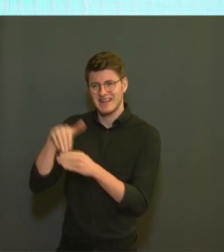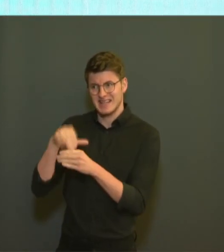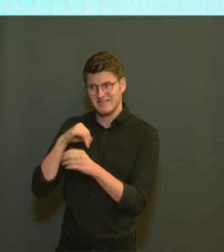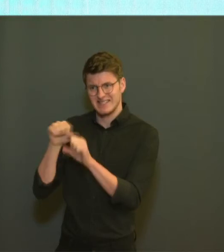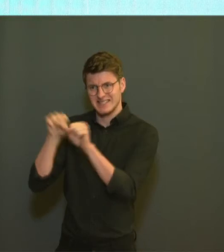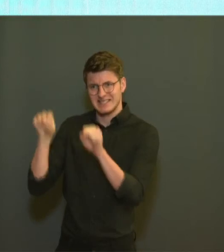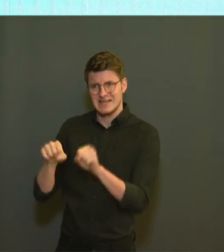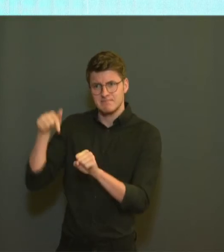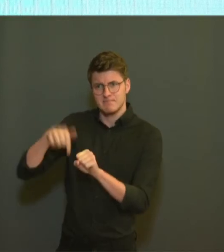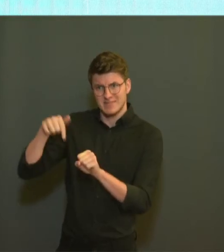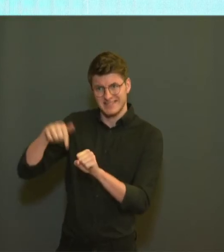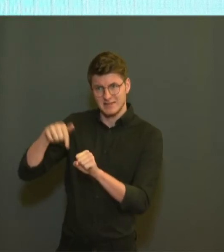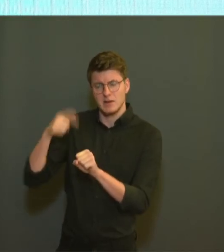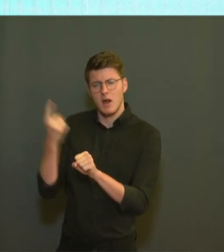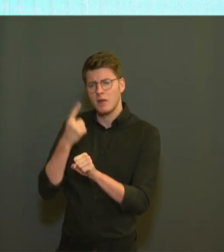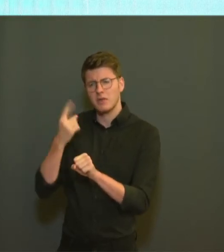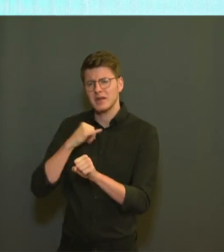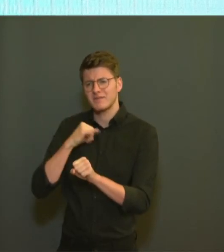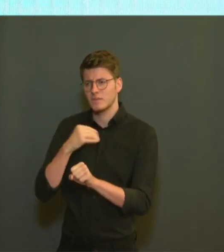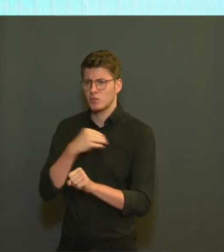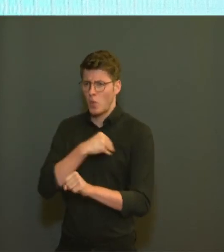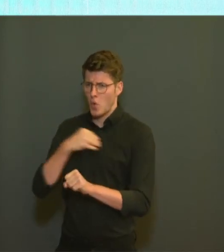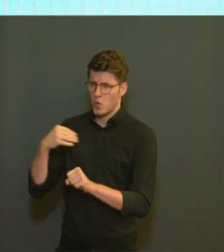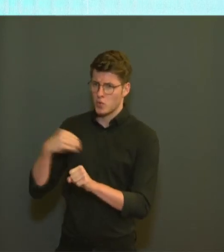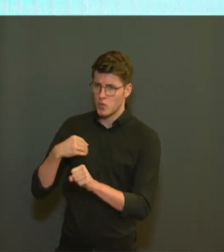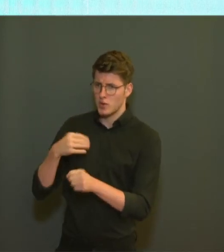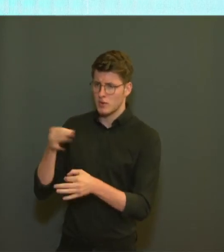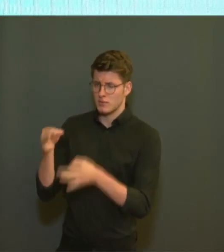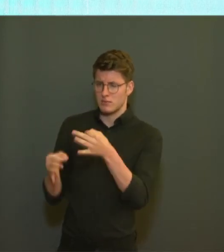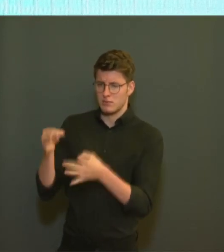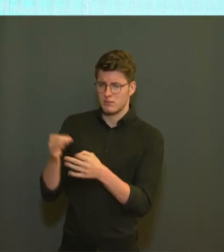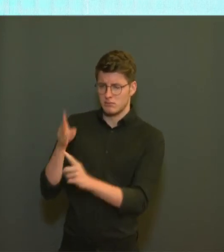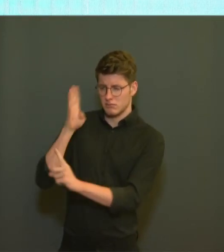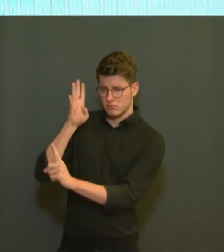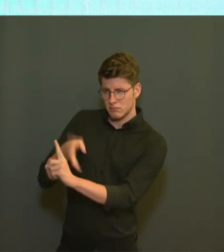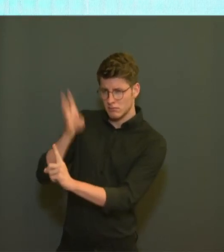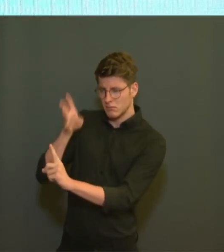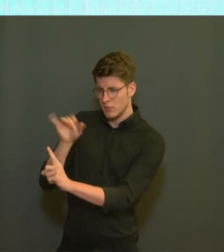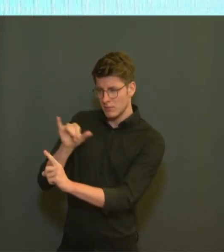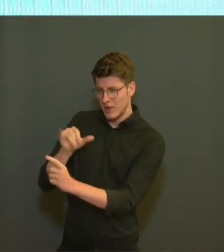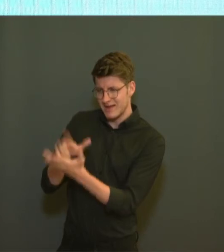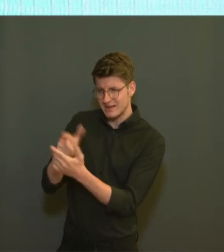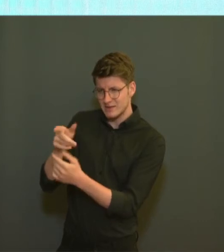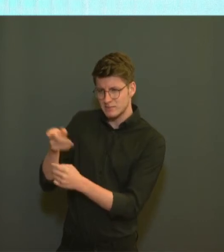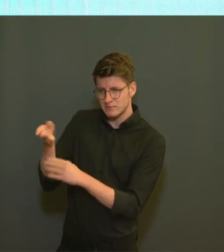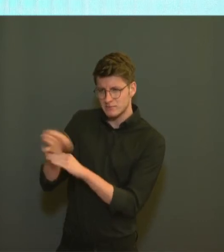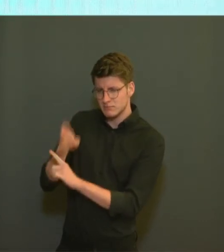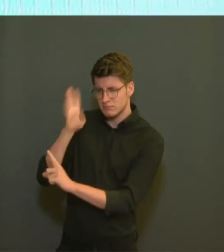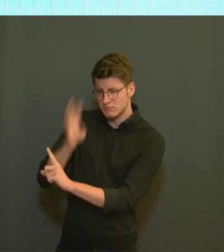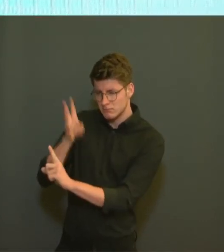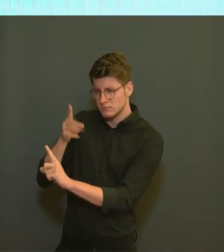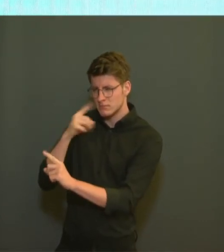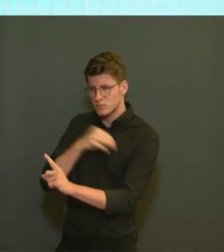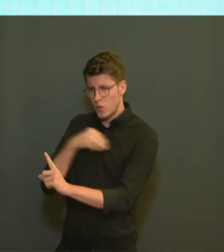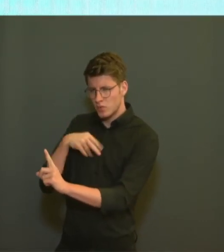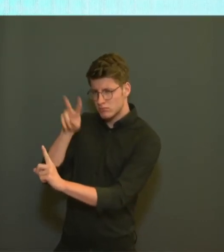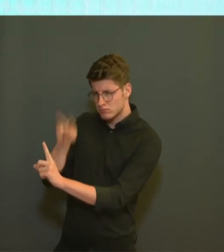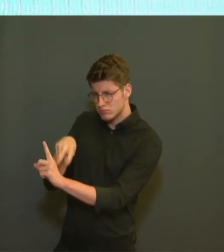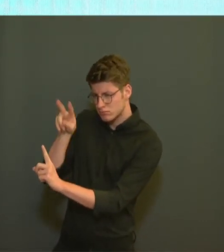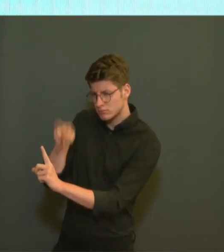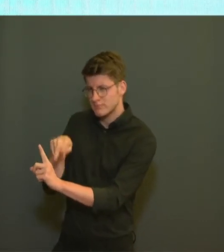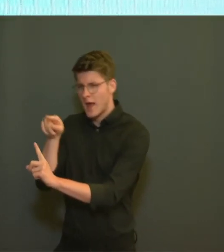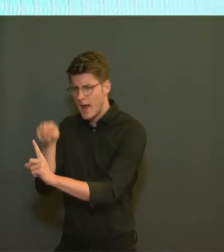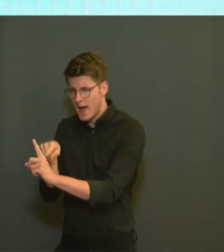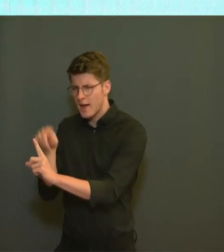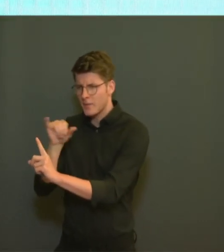een beoordeling door een arts achter. Dus het is de arts die voor elk overlijden gaat bepalen of dat dit al